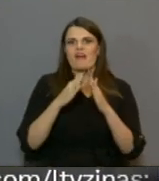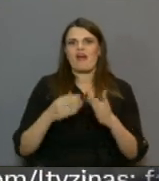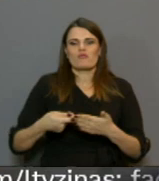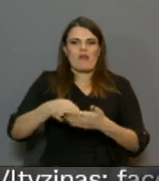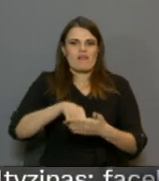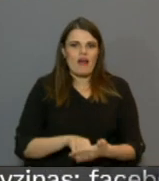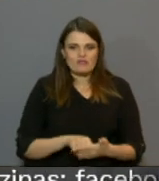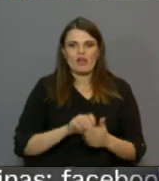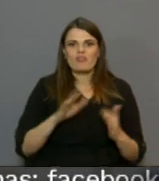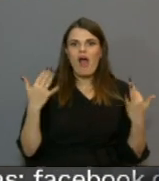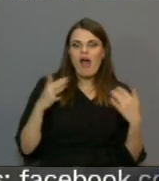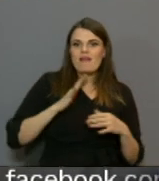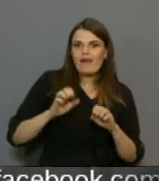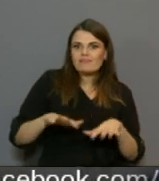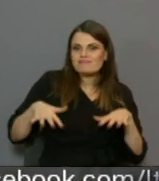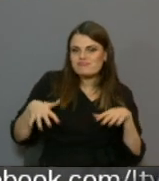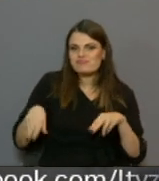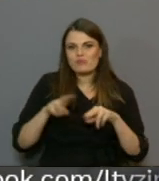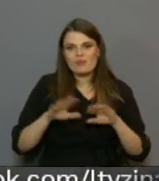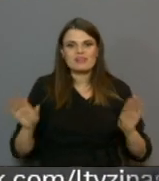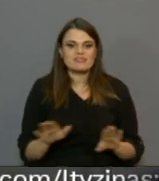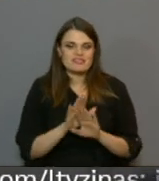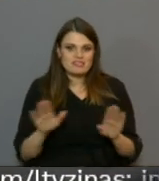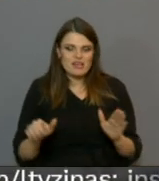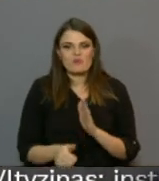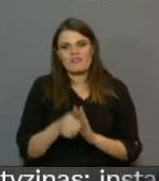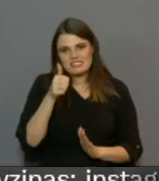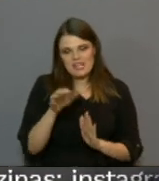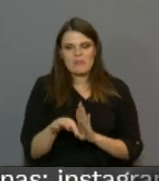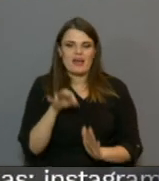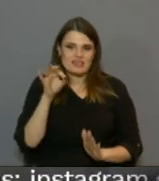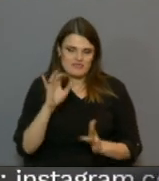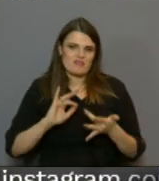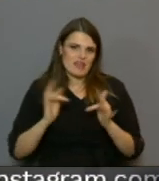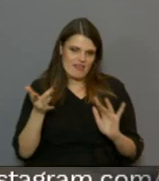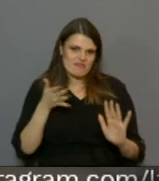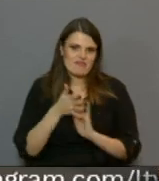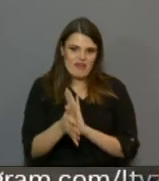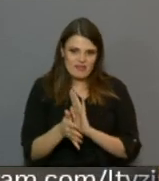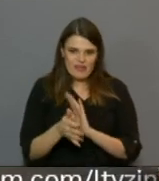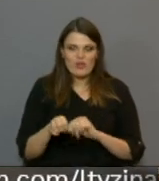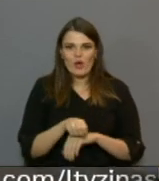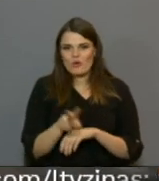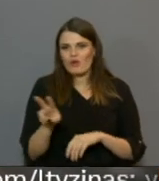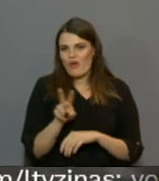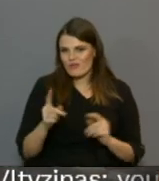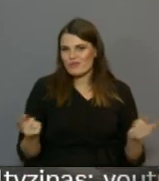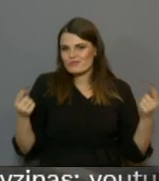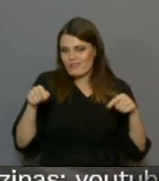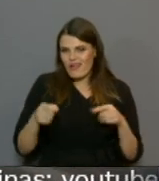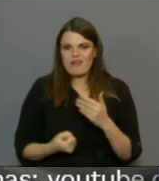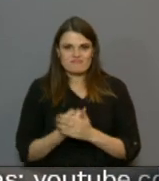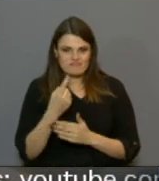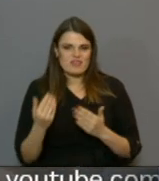ne ārā gaidīšanas un arī dziesmu vislabāk izvēlēties internetā. Covida laiks ieviesis